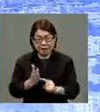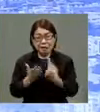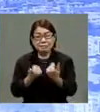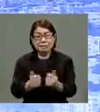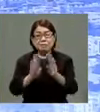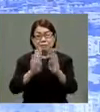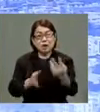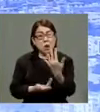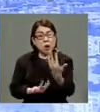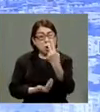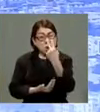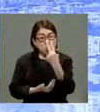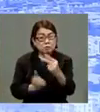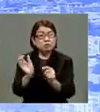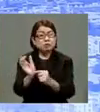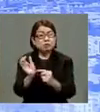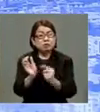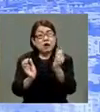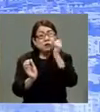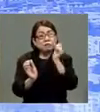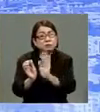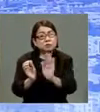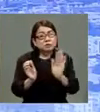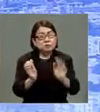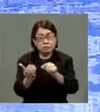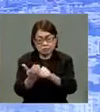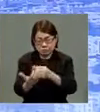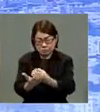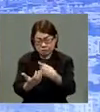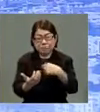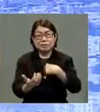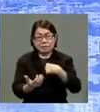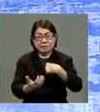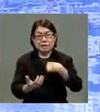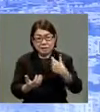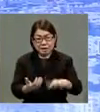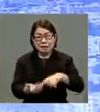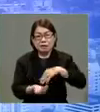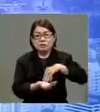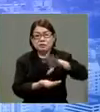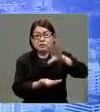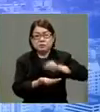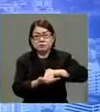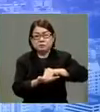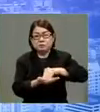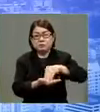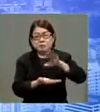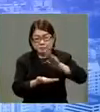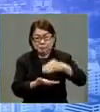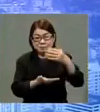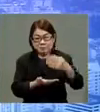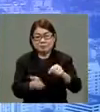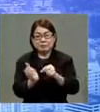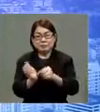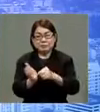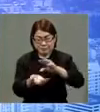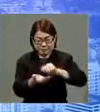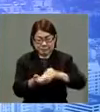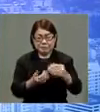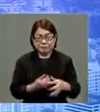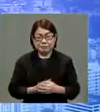าจอโทรศัพท์มือถือนะครับผมก็ไปเอาเข้ามาอยู่ในโทรศัพท์มือถือแล้วนะครับแล้วก็ได้เ